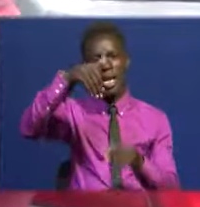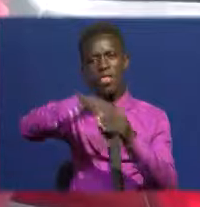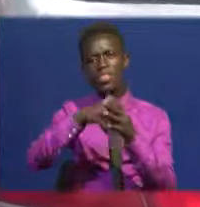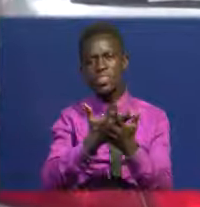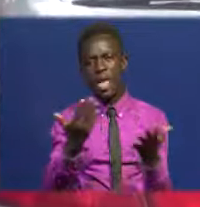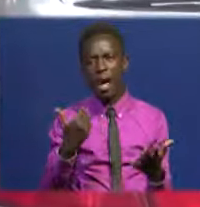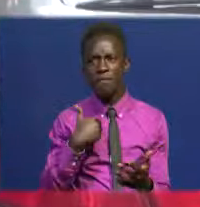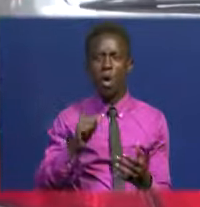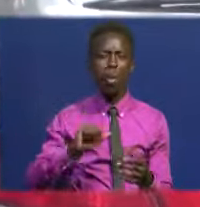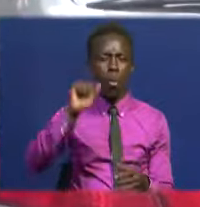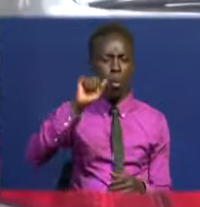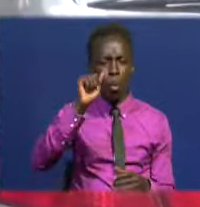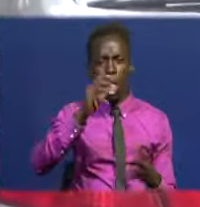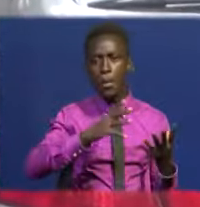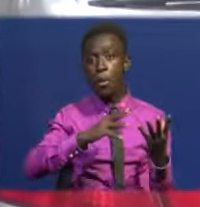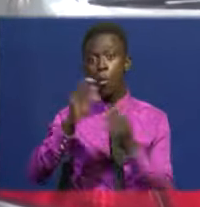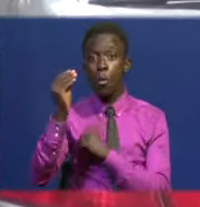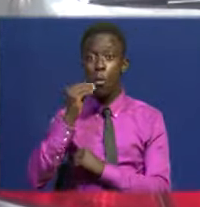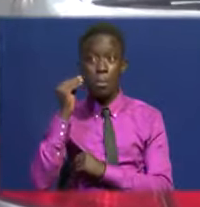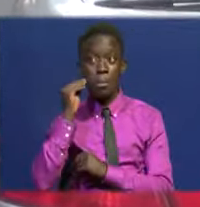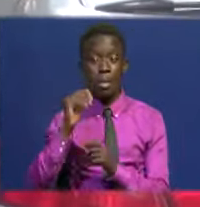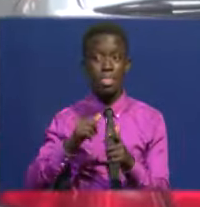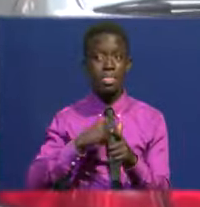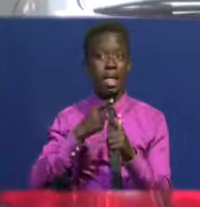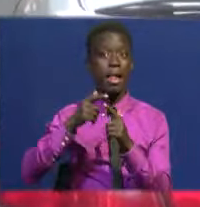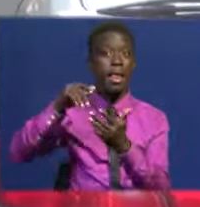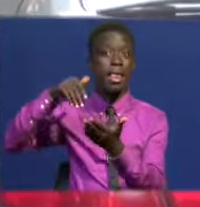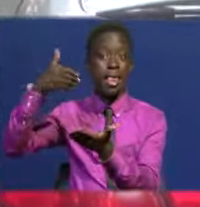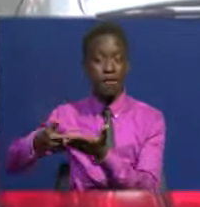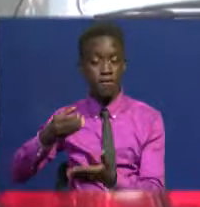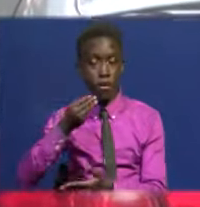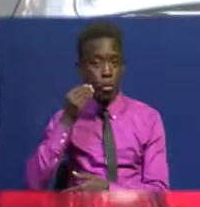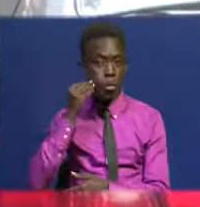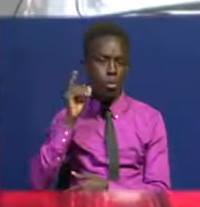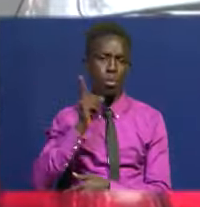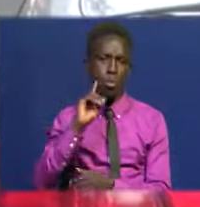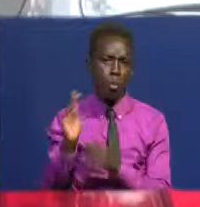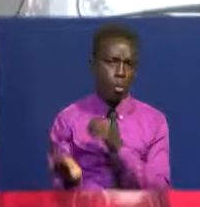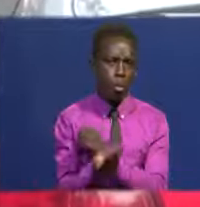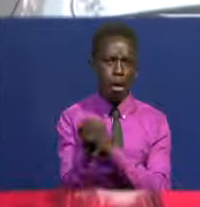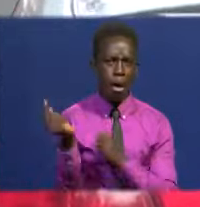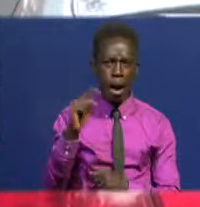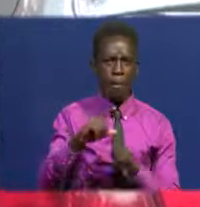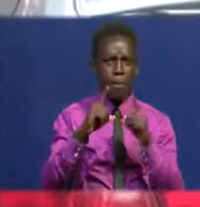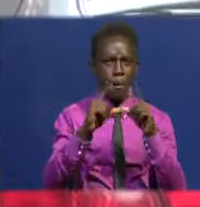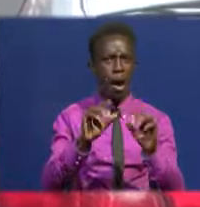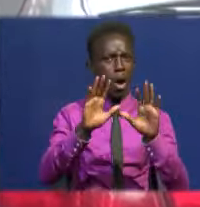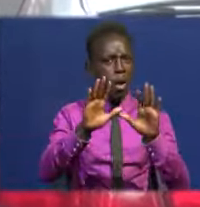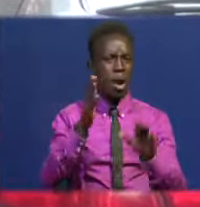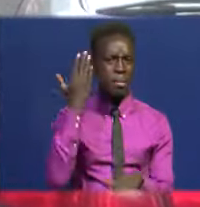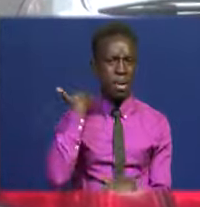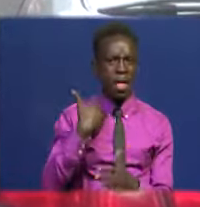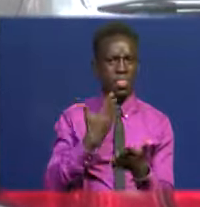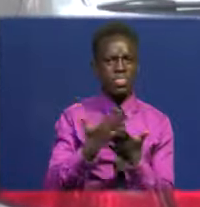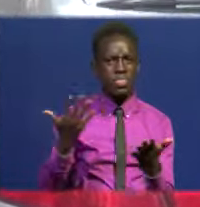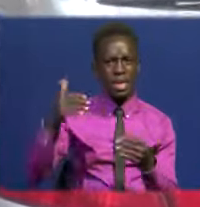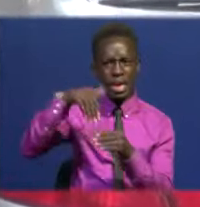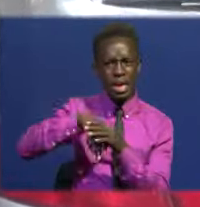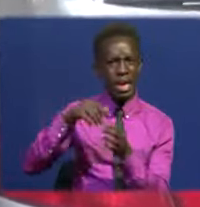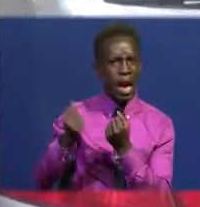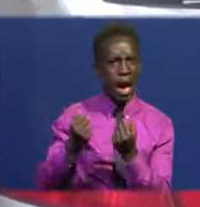nyumbani, alafu akifika nyumbani kesho asubuhi anaweza kuja aseme kuna kitu yangu fulani iko kwa ndani ya